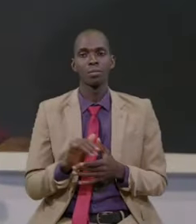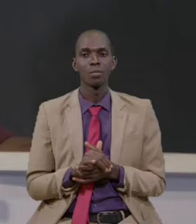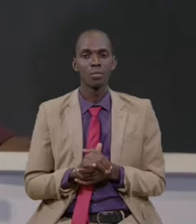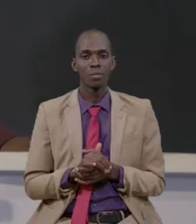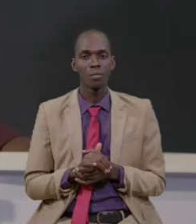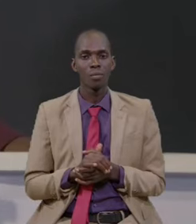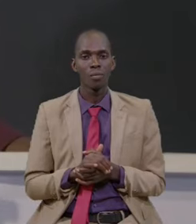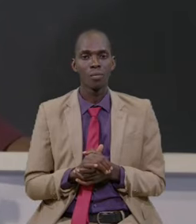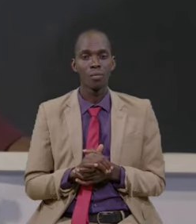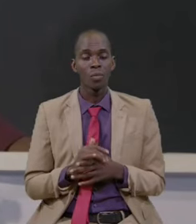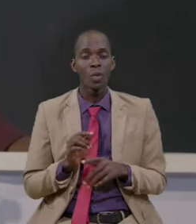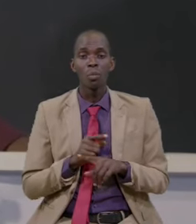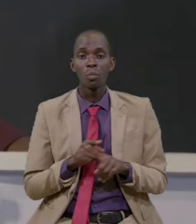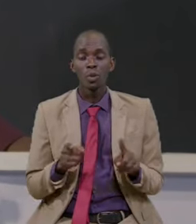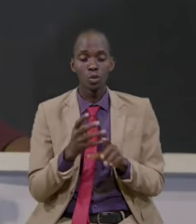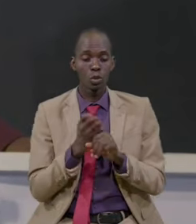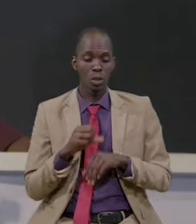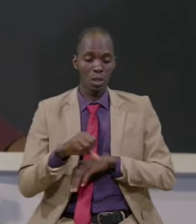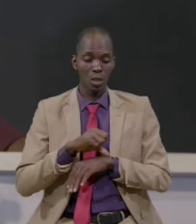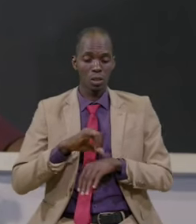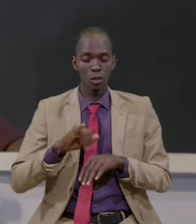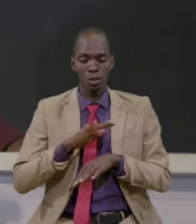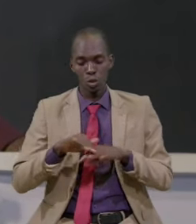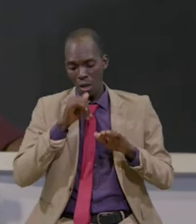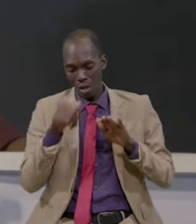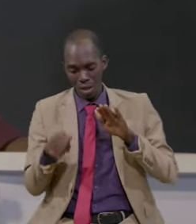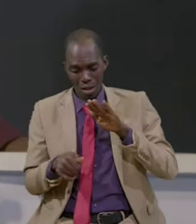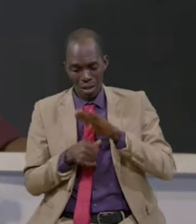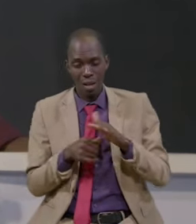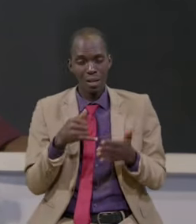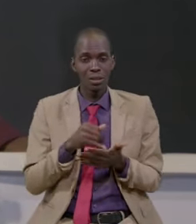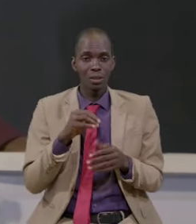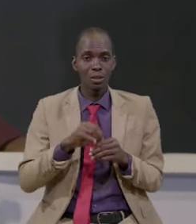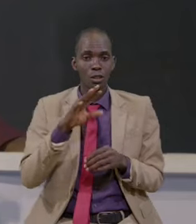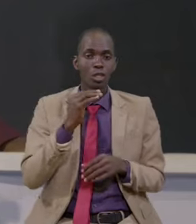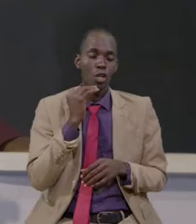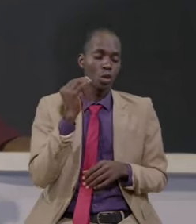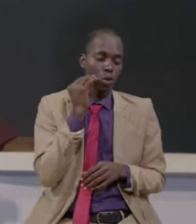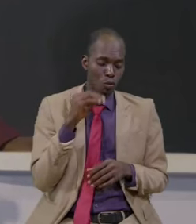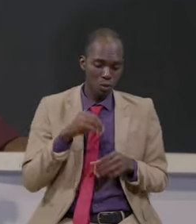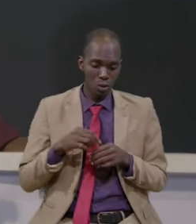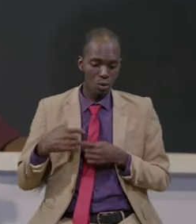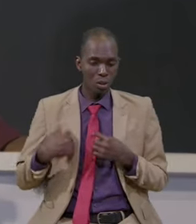Mais ne garde pas ça seulement dans ta petite chambre. Dans ta conférence là-bas. Va